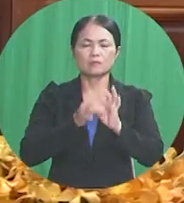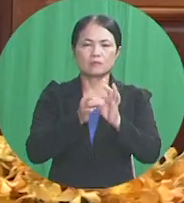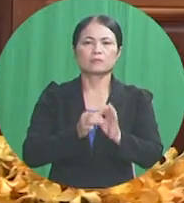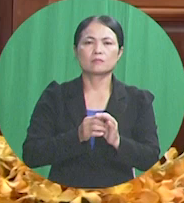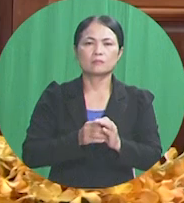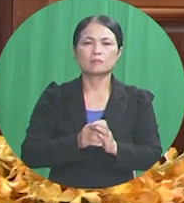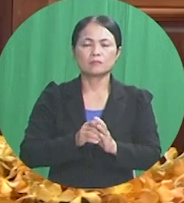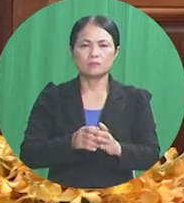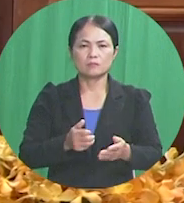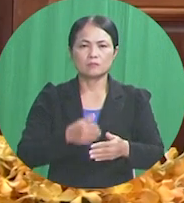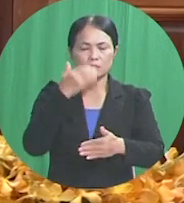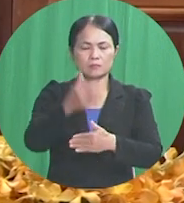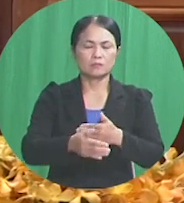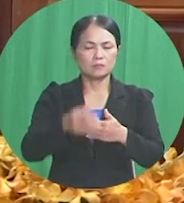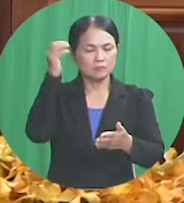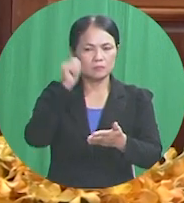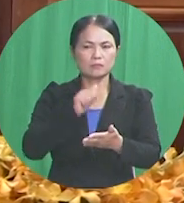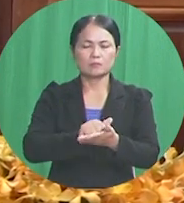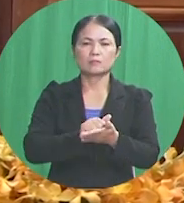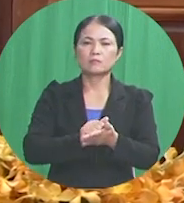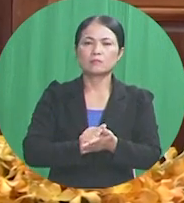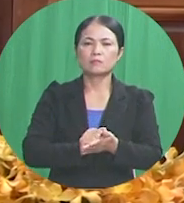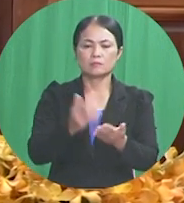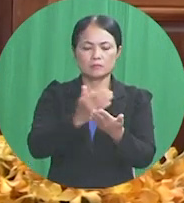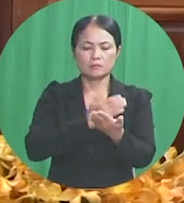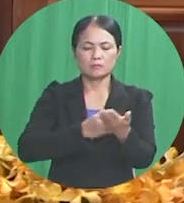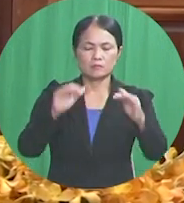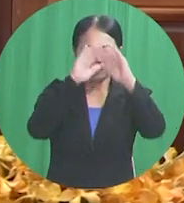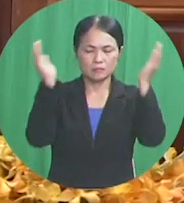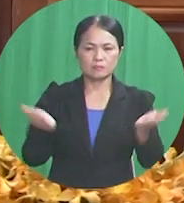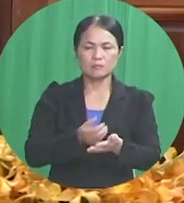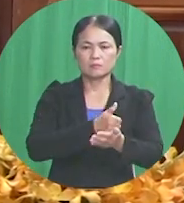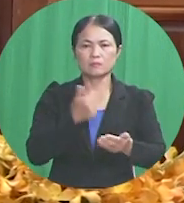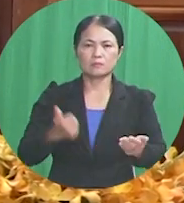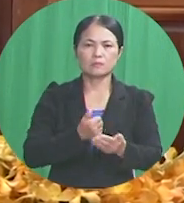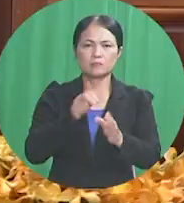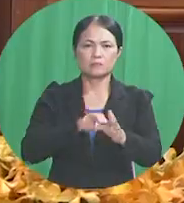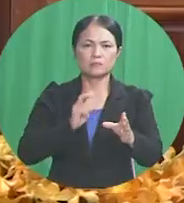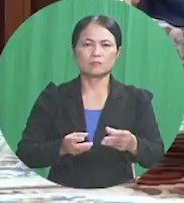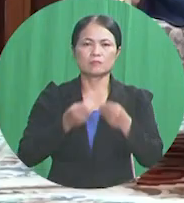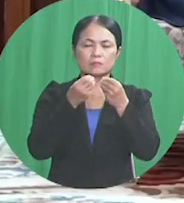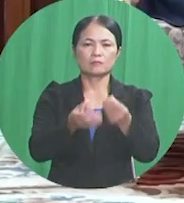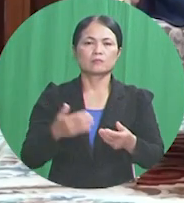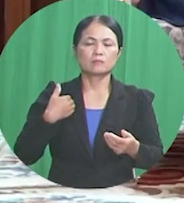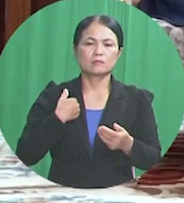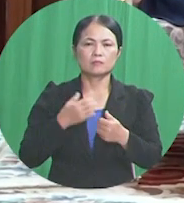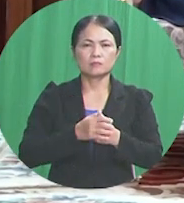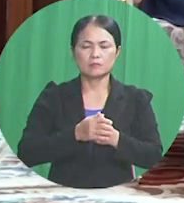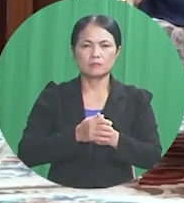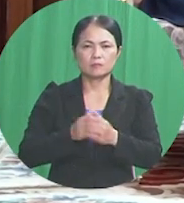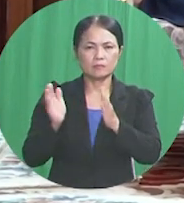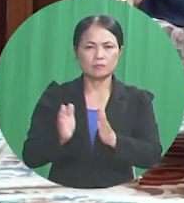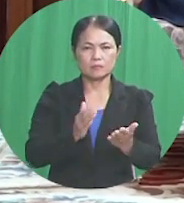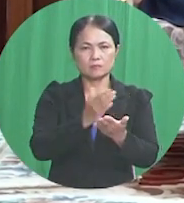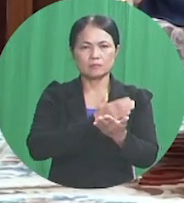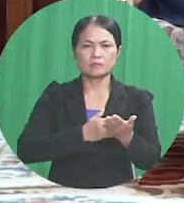ปัญญัติขนมกาชีนเตยสำหรับบานในรัวระเบียบระสกอลนี้ได้บานดะเจงขนมนุรวมมีนระเบียบระ